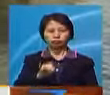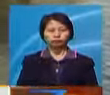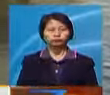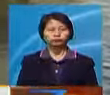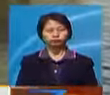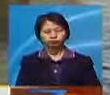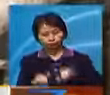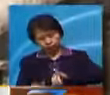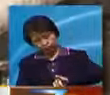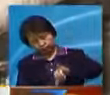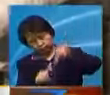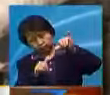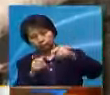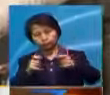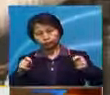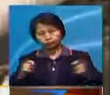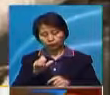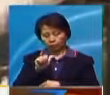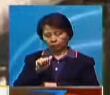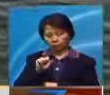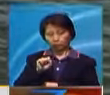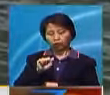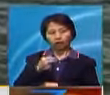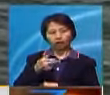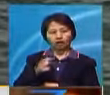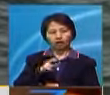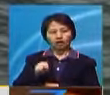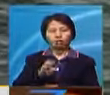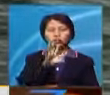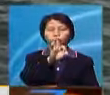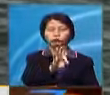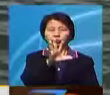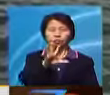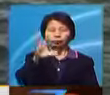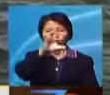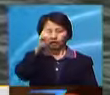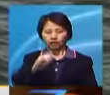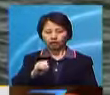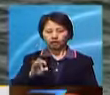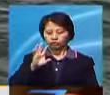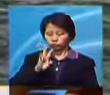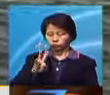Manakala paras air di empangan Asahan mencatat 95% dan